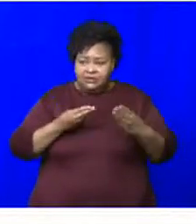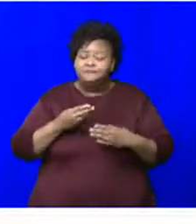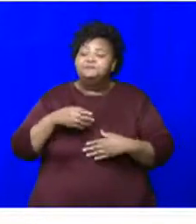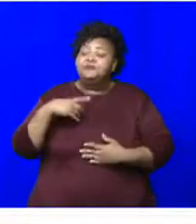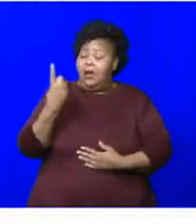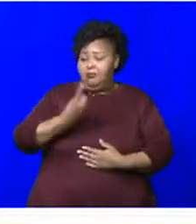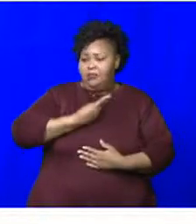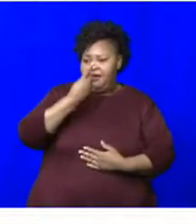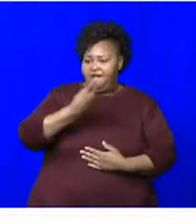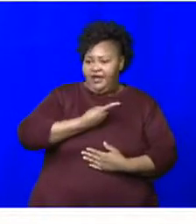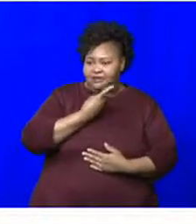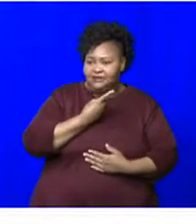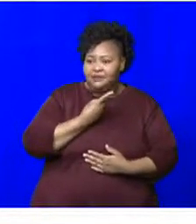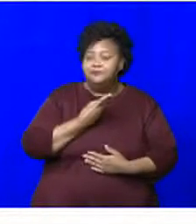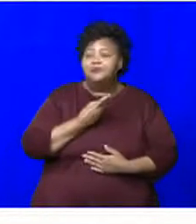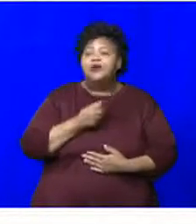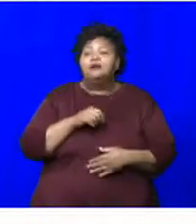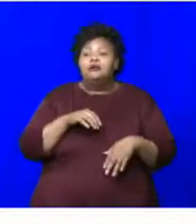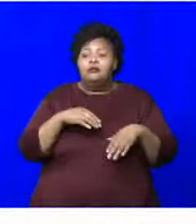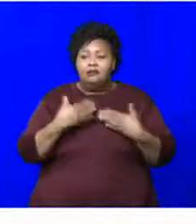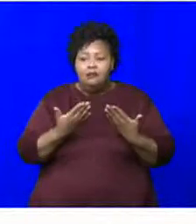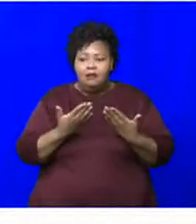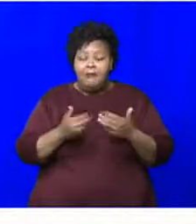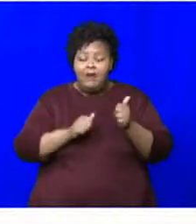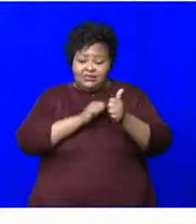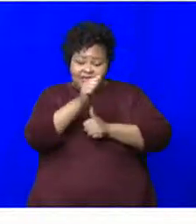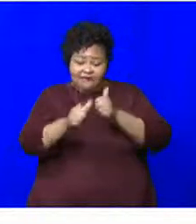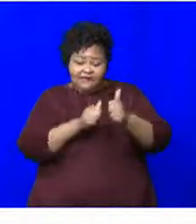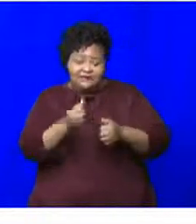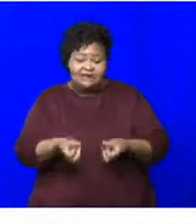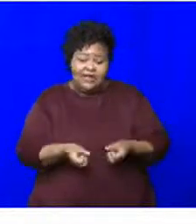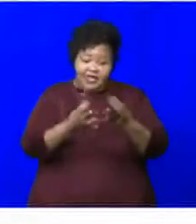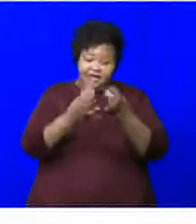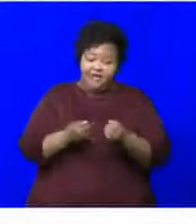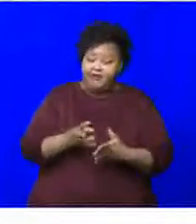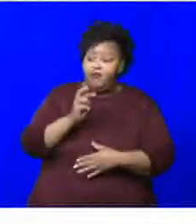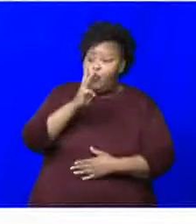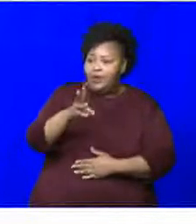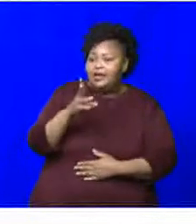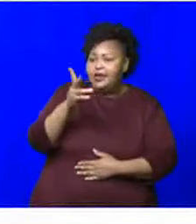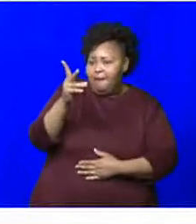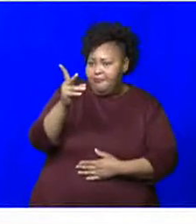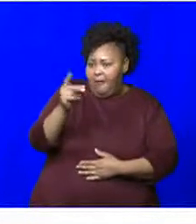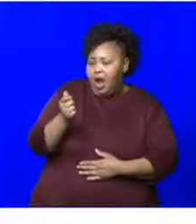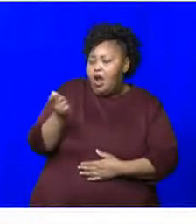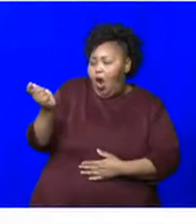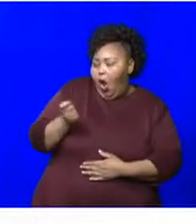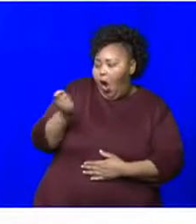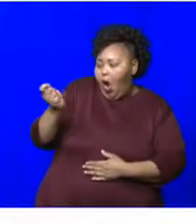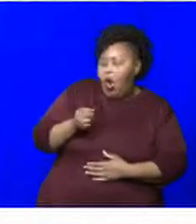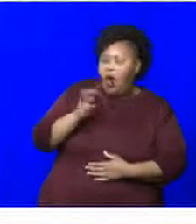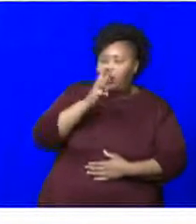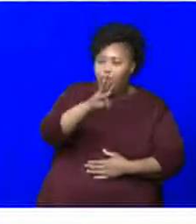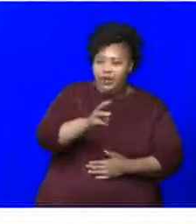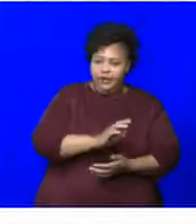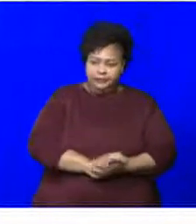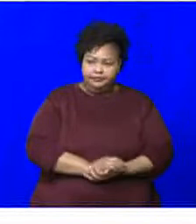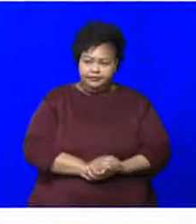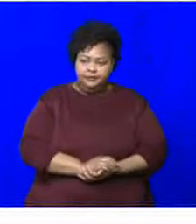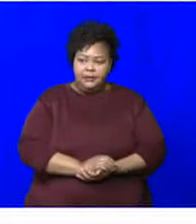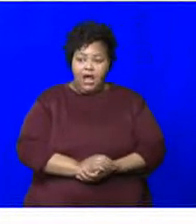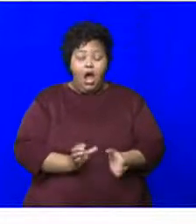identifyile nakhona sitamthola zukana sikhone kuphila. Malunga elikomiti lelibuke kusebenta kwetimali